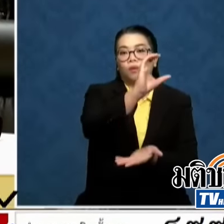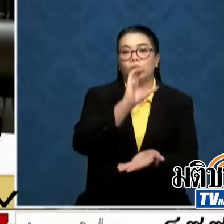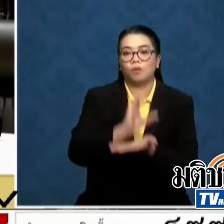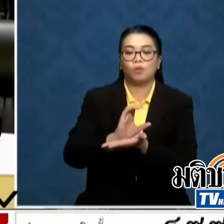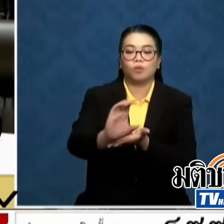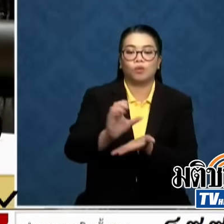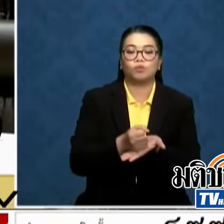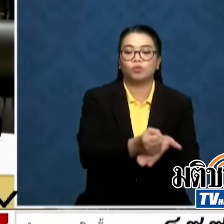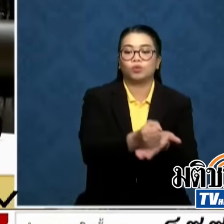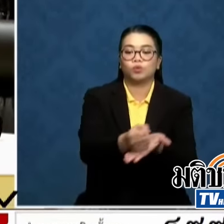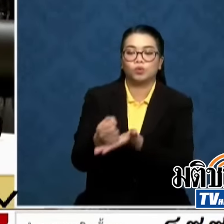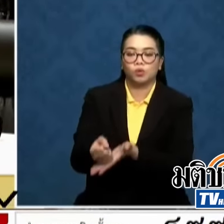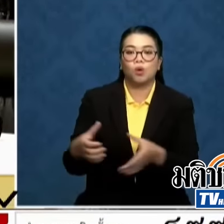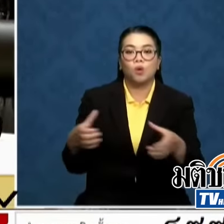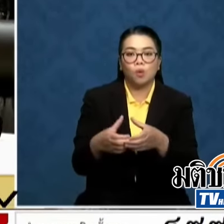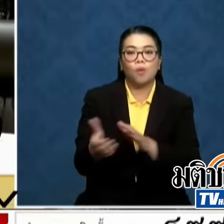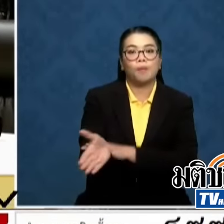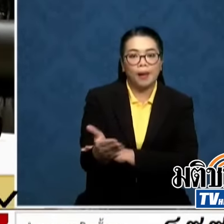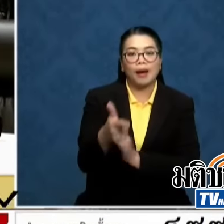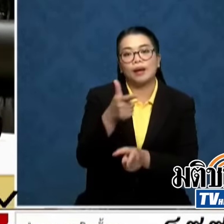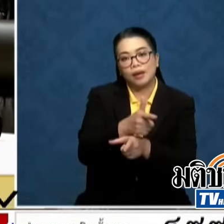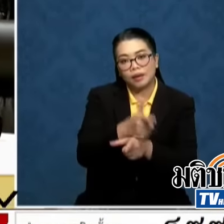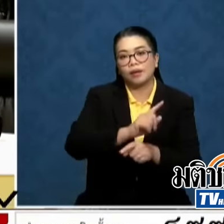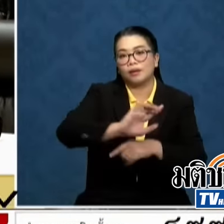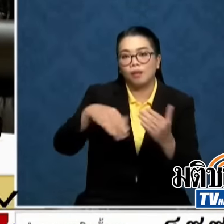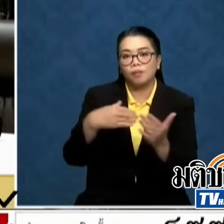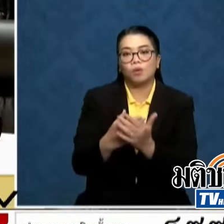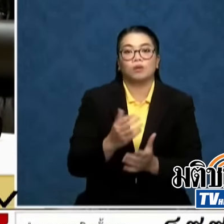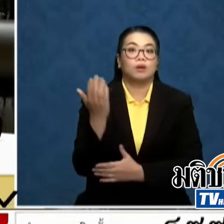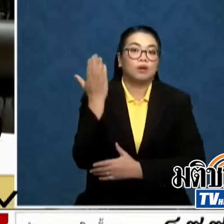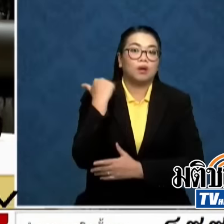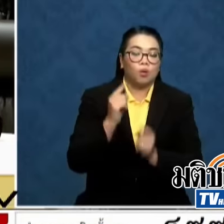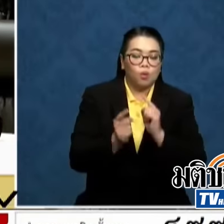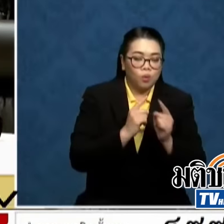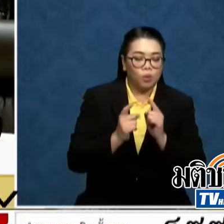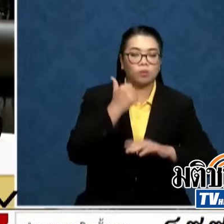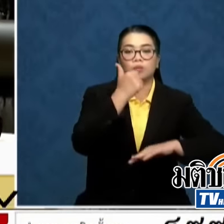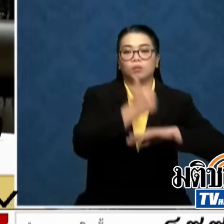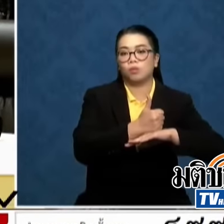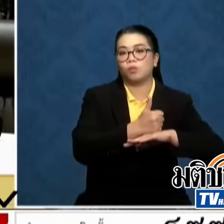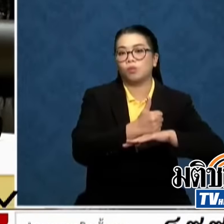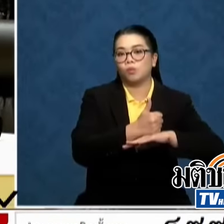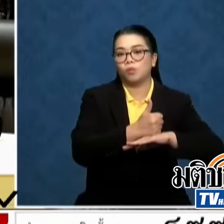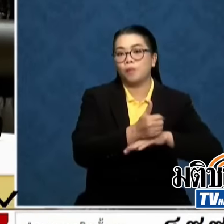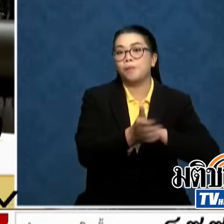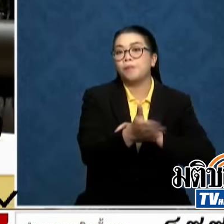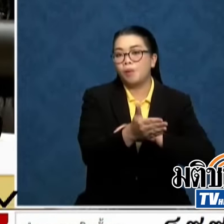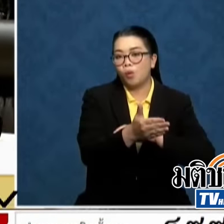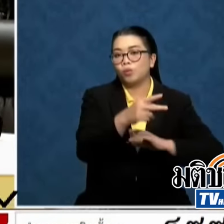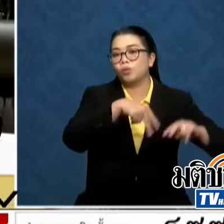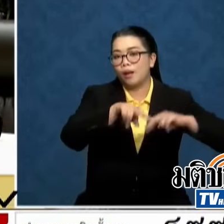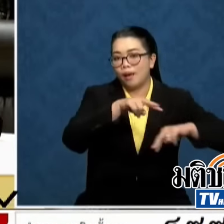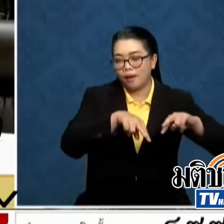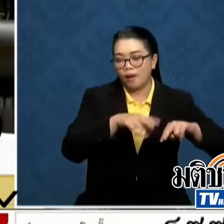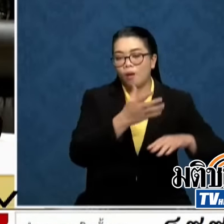ยเหลือเยียวยาวันนี้มีมาตรการต่างๆเยอะแยะไปหมดวันก่อนคุยกับทางท่านทิพดีกรมประมงบอกว่ามีการ